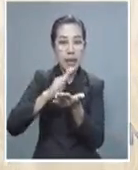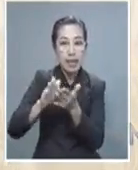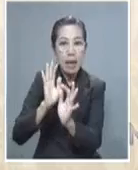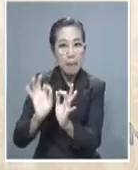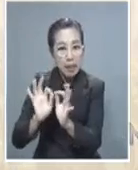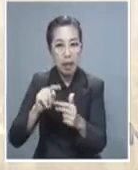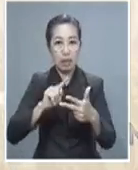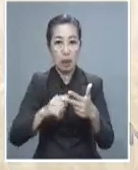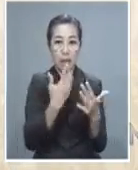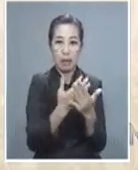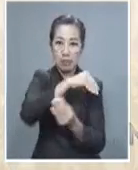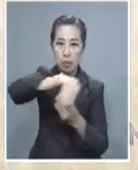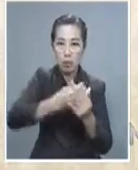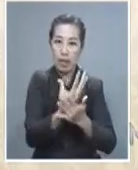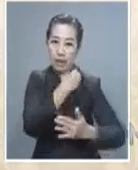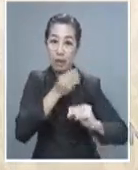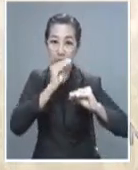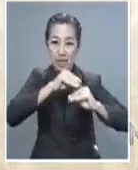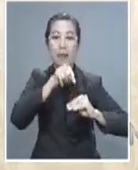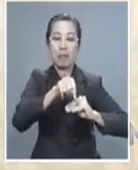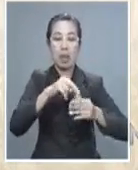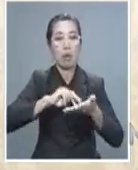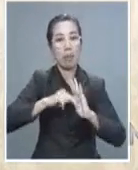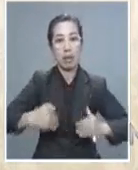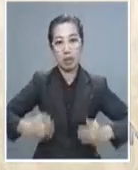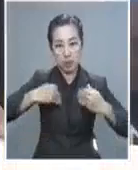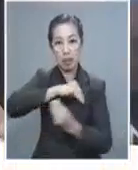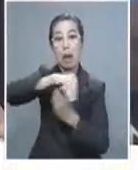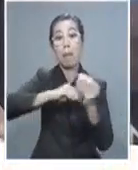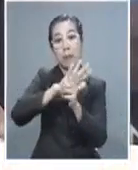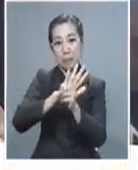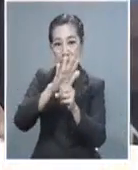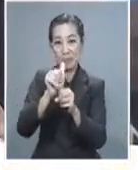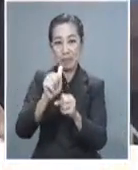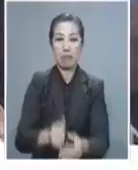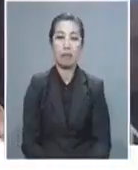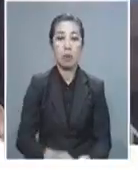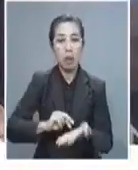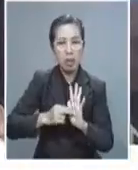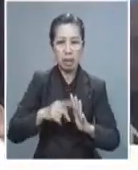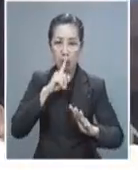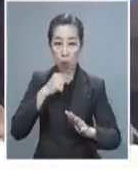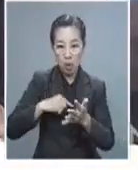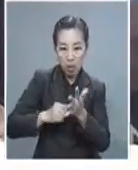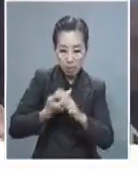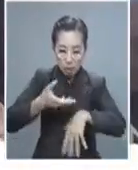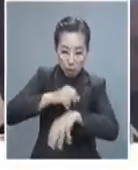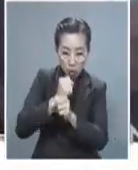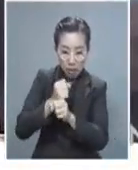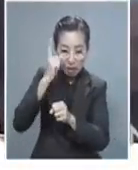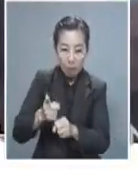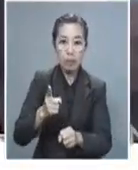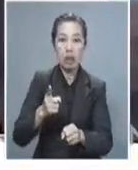ได้นี่นะคะใช้ชีวิตพอเพียงอ่ะนี่ก็เป็นตัวอย่างหนึ่งเท่านั้นนะคะ คือถ้าลงมือทำแล้วก็จะรู้ว่าโอ้ความสุ